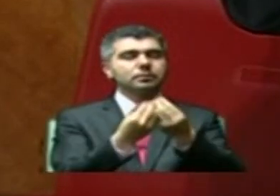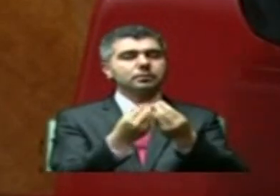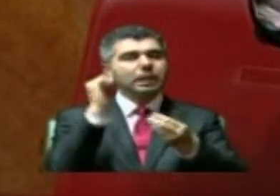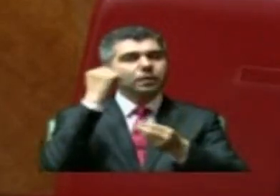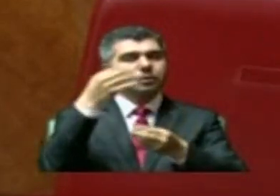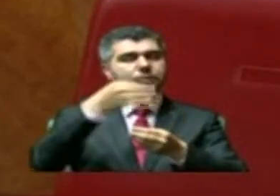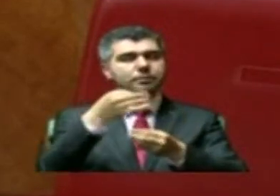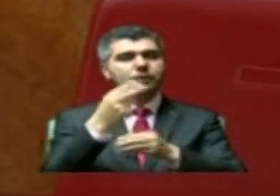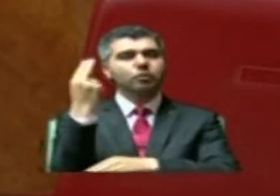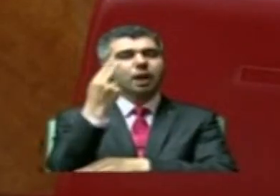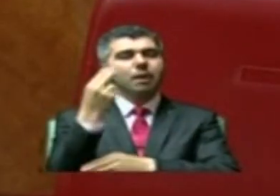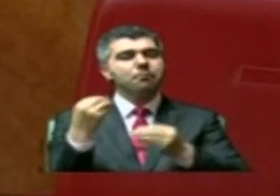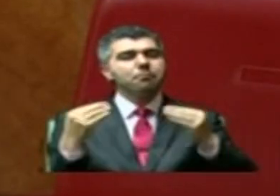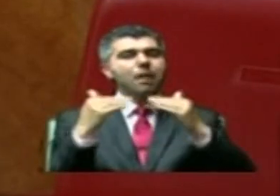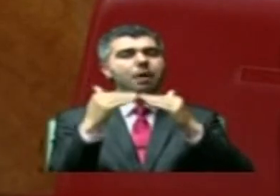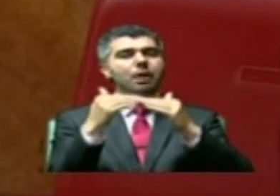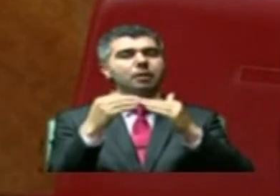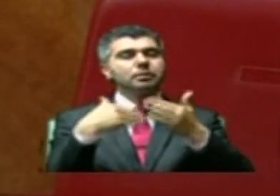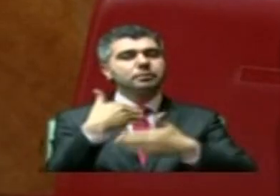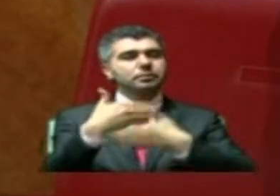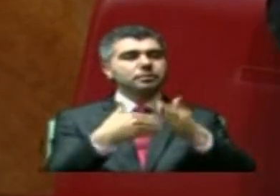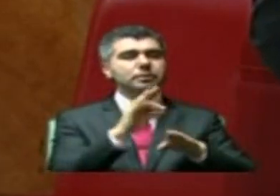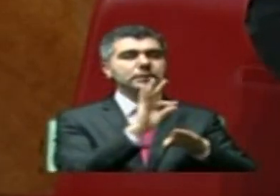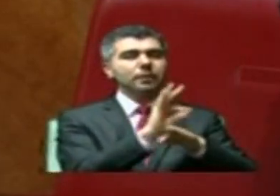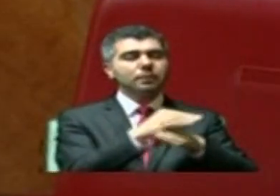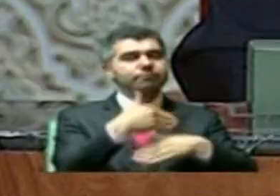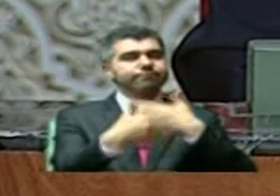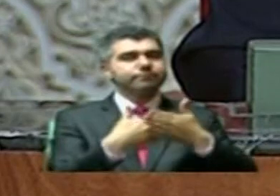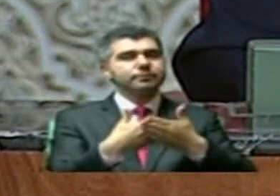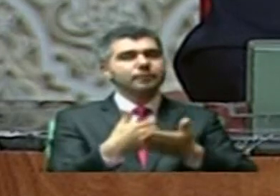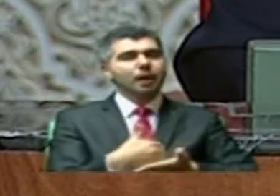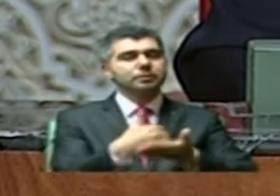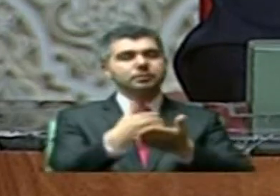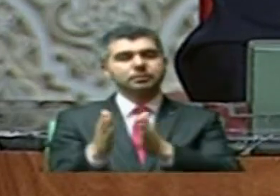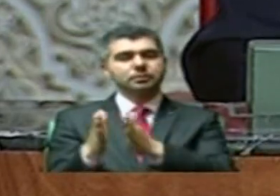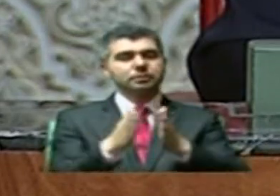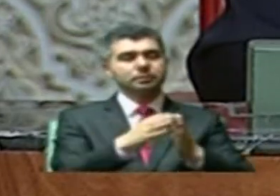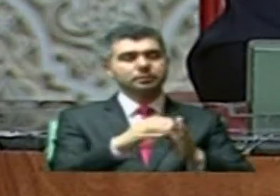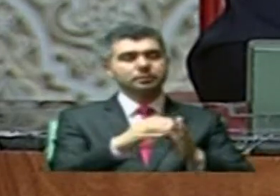تكون جامعي في علاقتي مع الاستثمار. وشكرا. شكرا السيد الوزير.